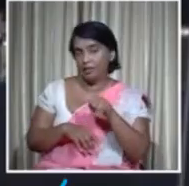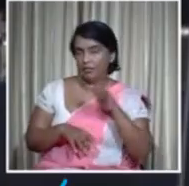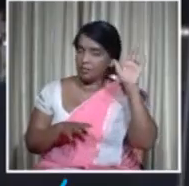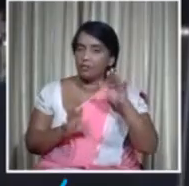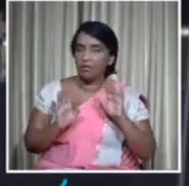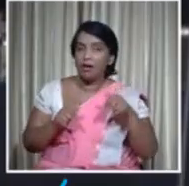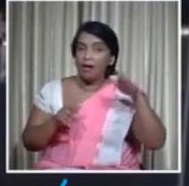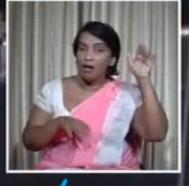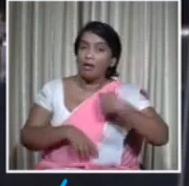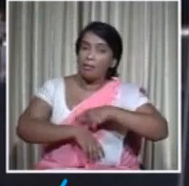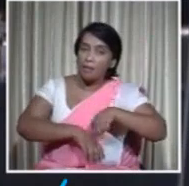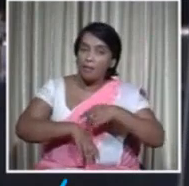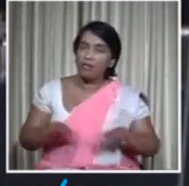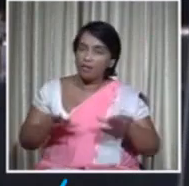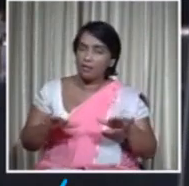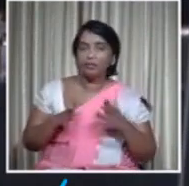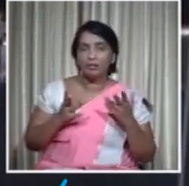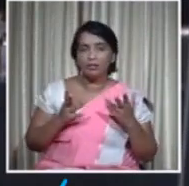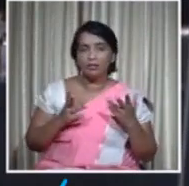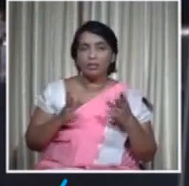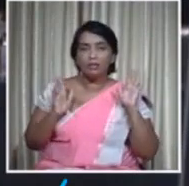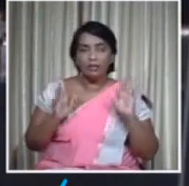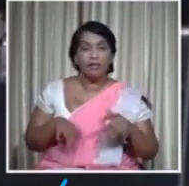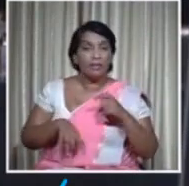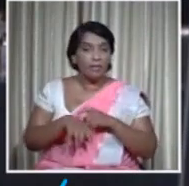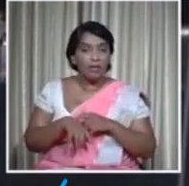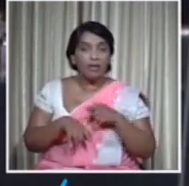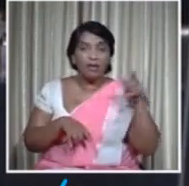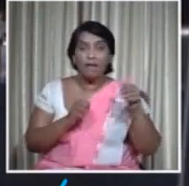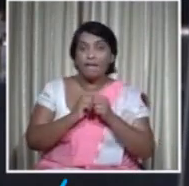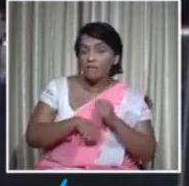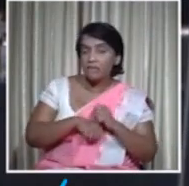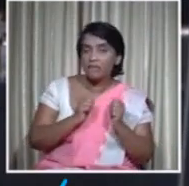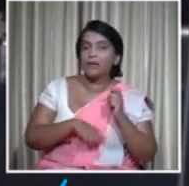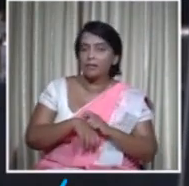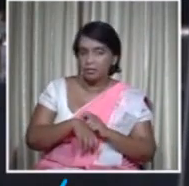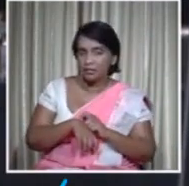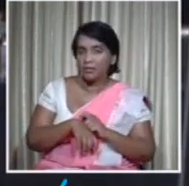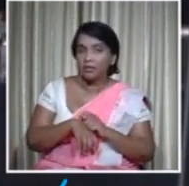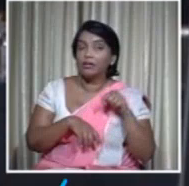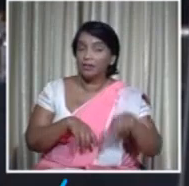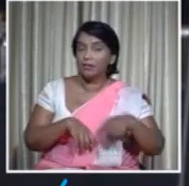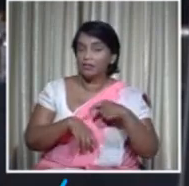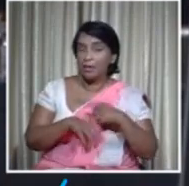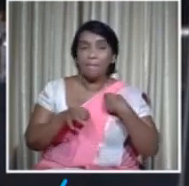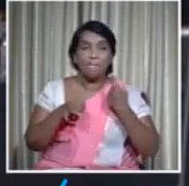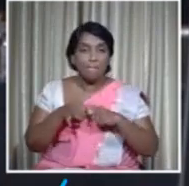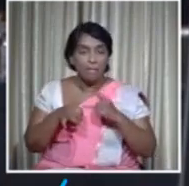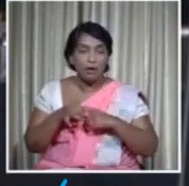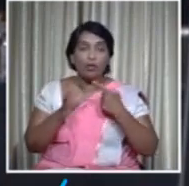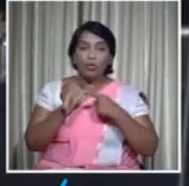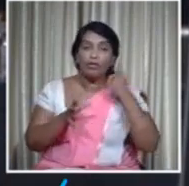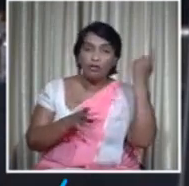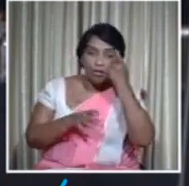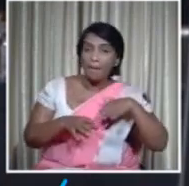මෙතන ඇවිල්ලා පැය ගාණක් නිකන් නිකරුණේ ඉඳන් ඉඳලා. නමුත් මේ වෙලේදී එතුමාට වැඩක් කරන්න තියෙන අවස්ථාව. එතුමා මේ වෙලේදී මේ ප්‍රශ්න වලට උත්තර හොයන්න